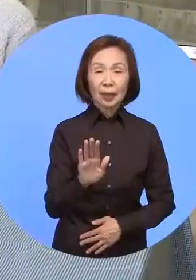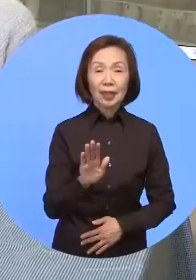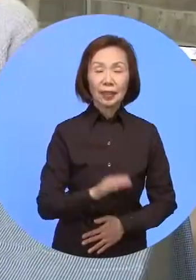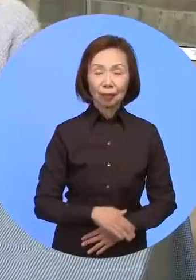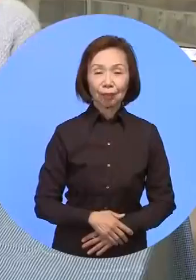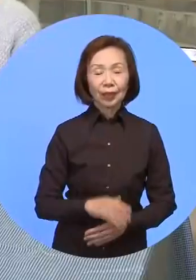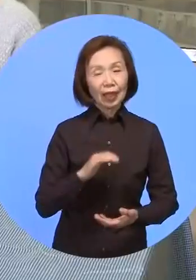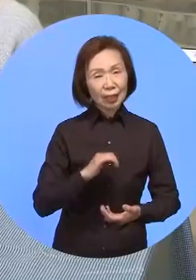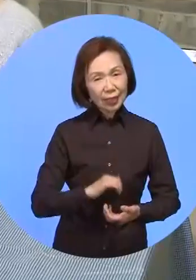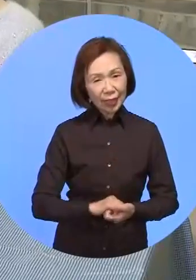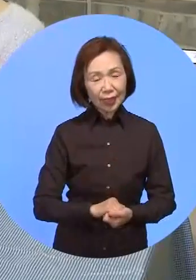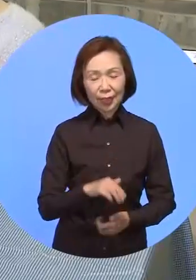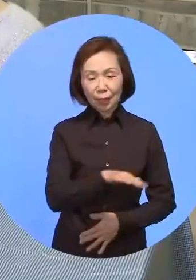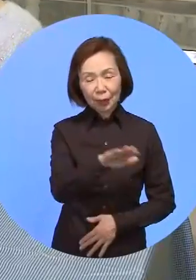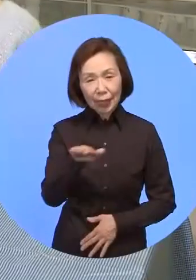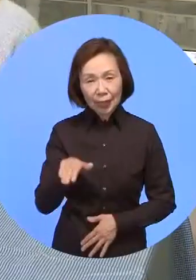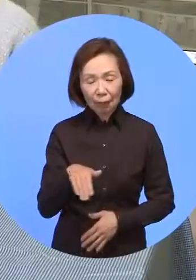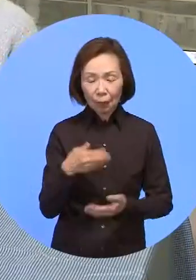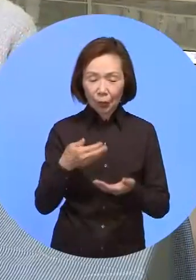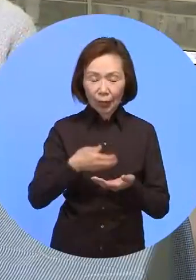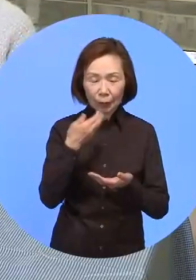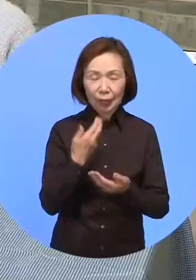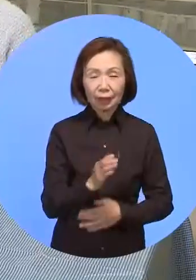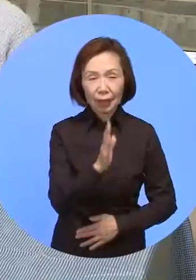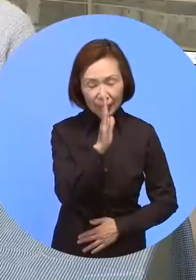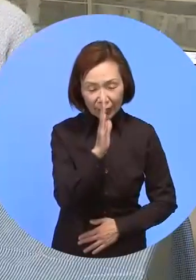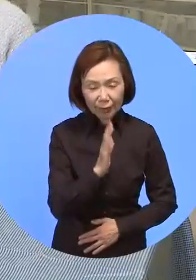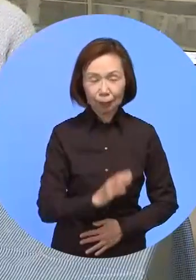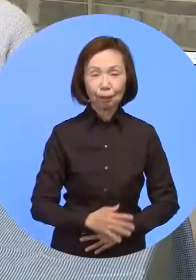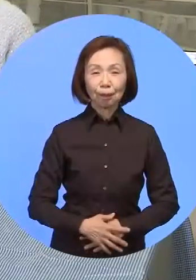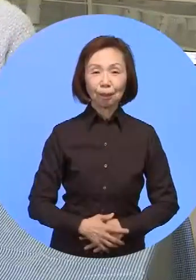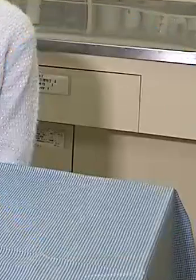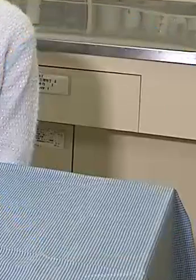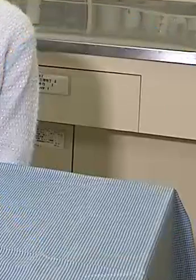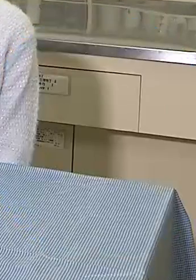皆さんも食べてみてくださいね。